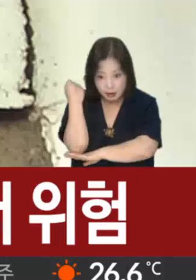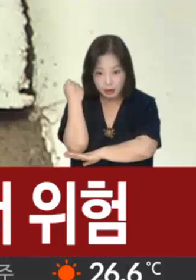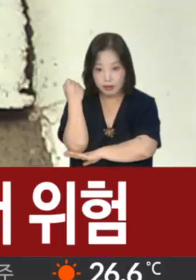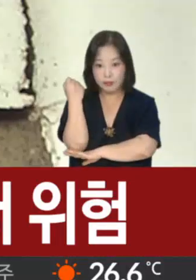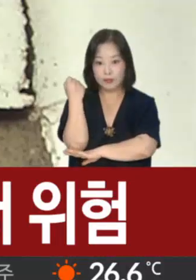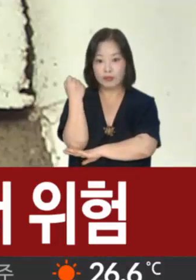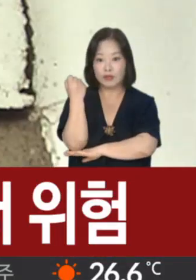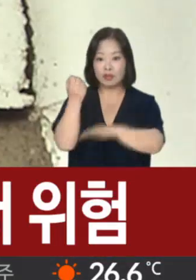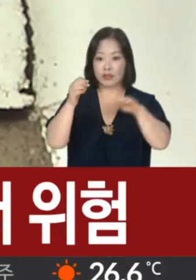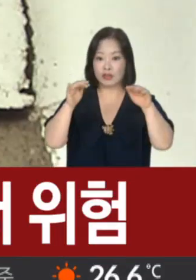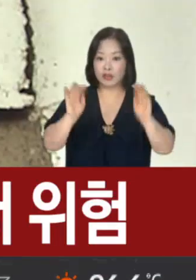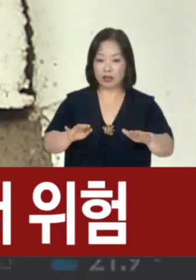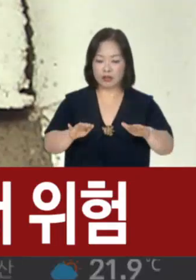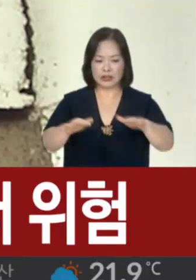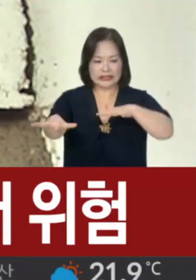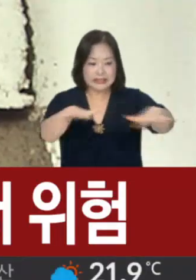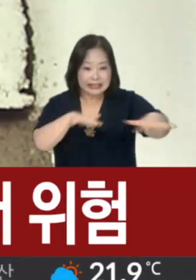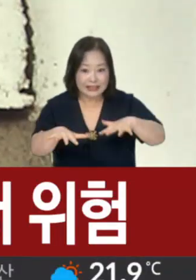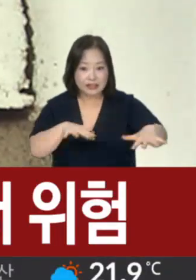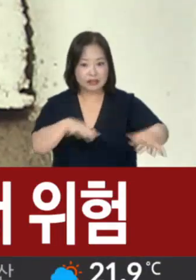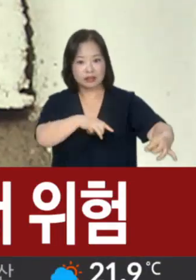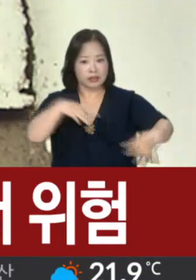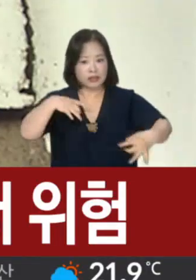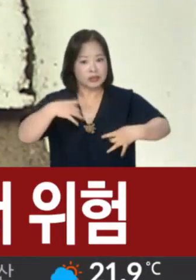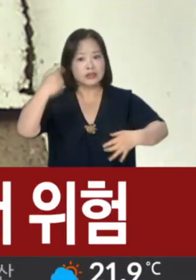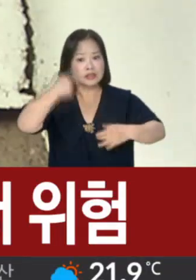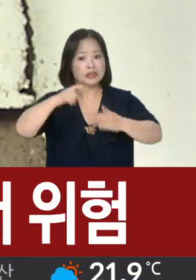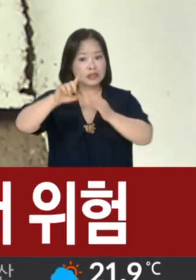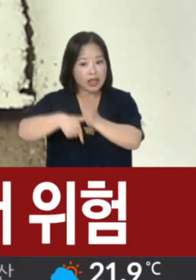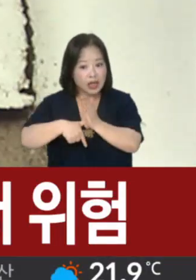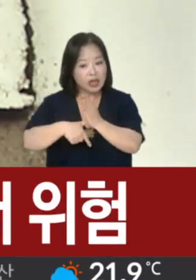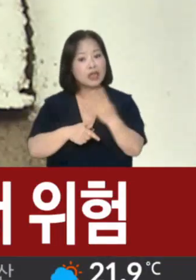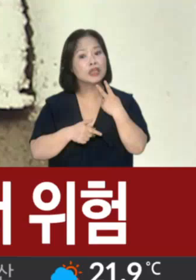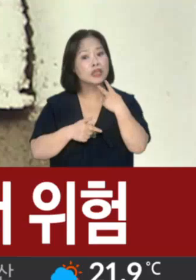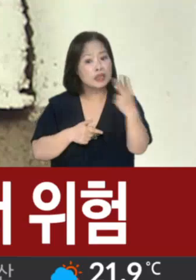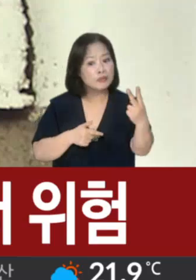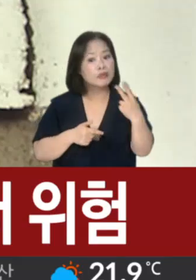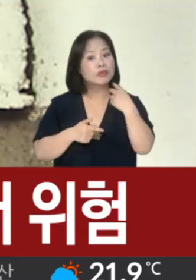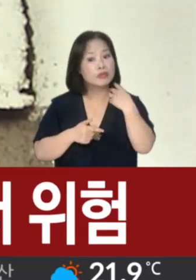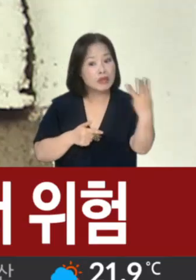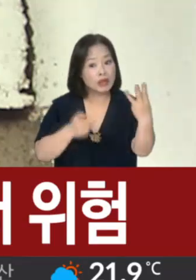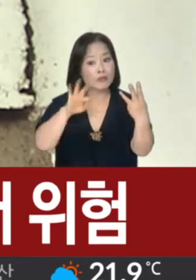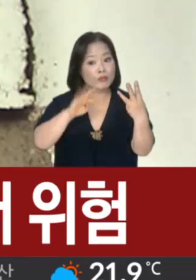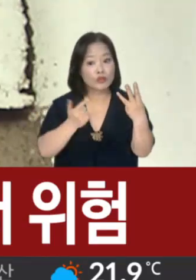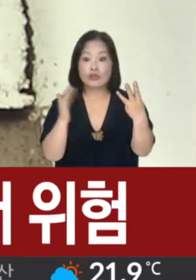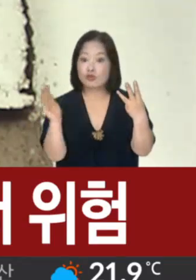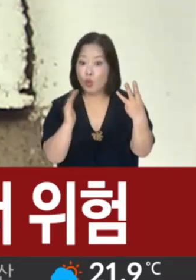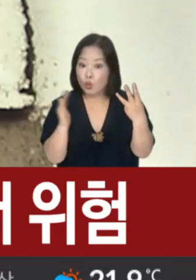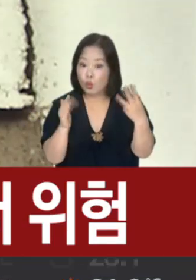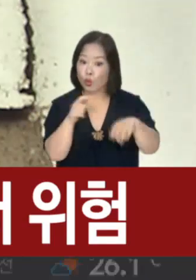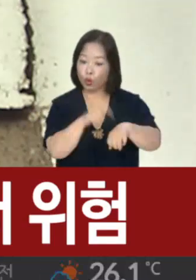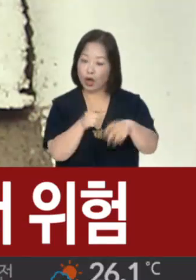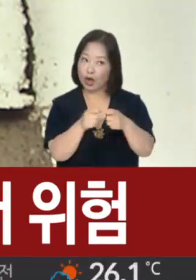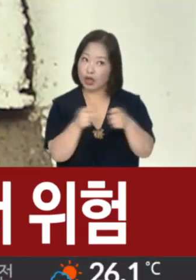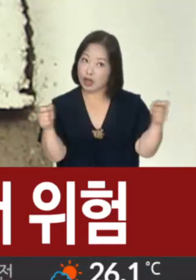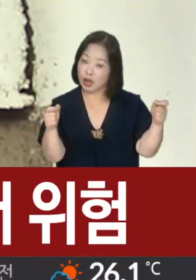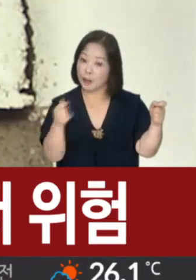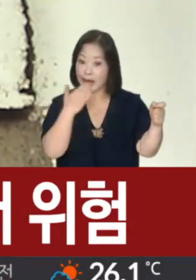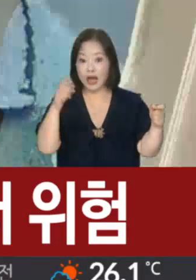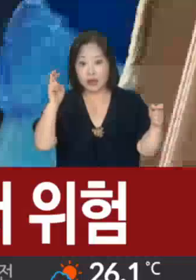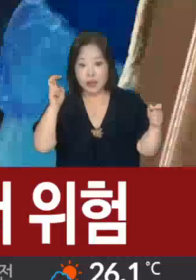그 흔들림이 있으면 네. 뭐 길면 한 2, 3분 정도 경우에 따라서 또 길어질 수도 있겠지만 이제 그